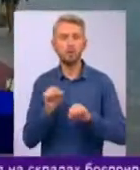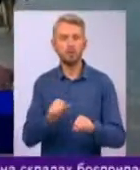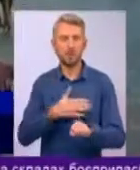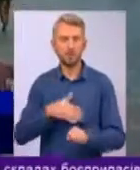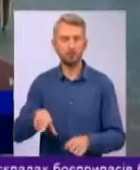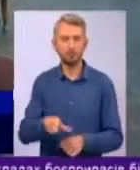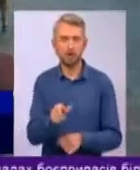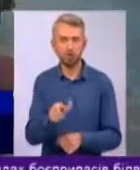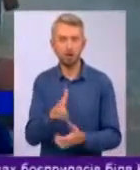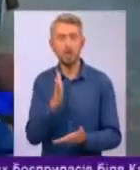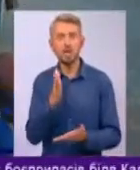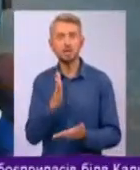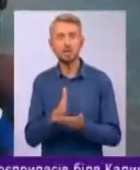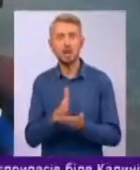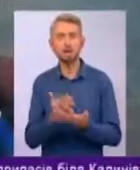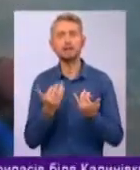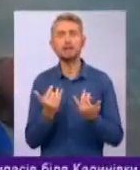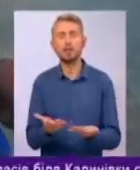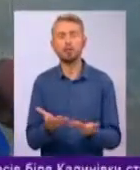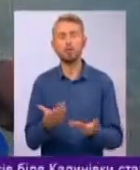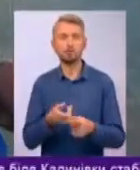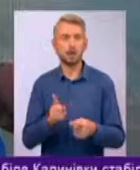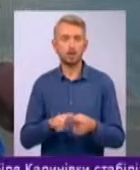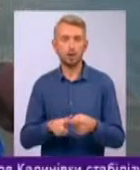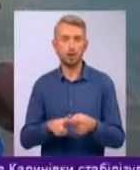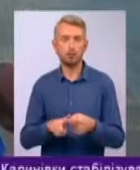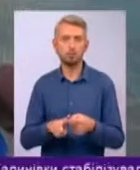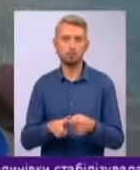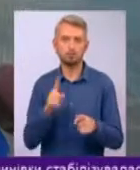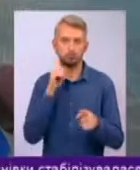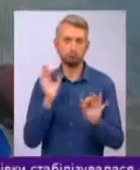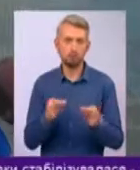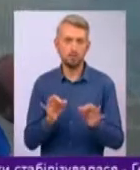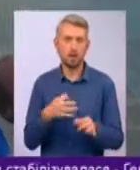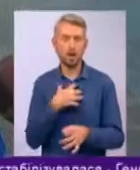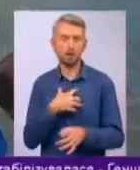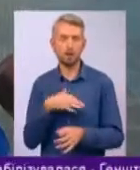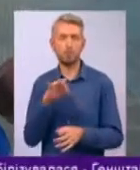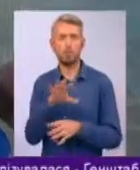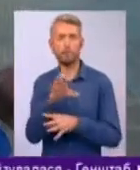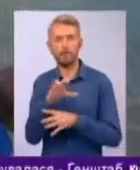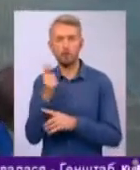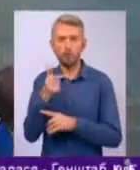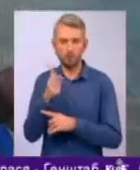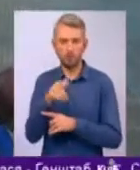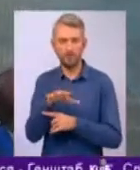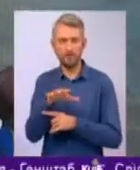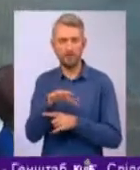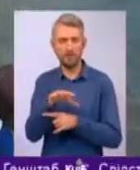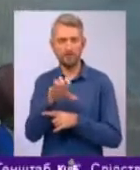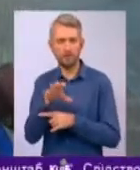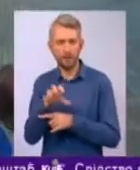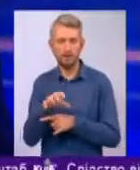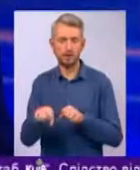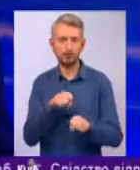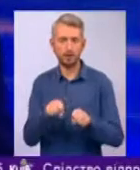дороги. Є требування, які, в принципі, здраві і актуальні по поводу фото-відеофіксації на нарушенні.